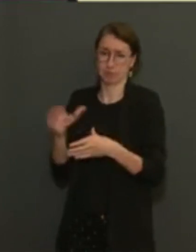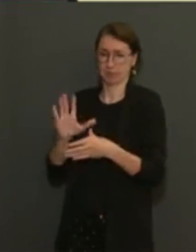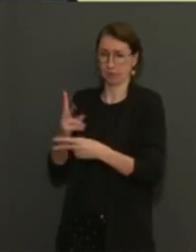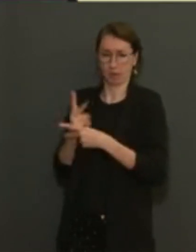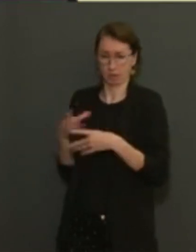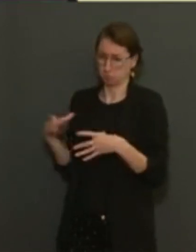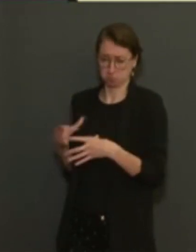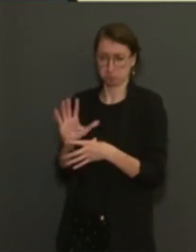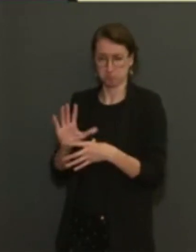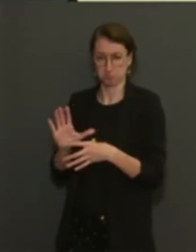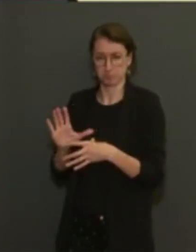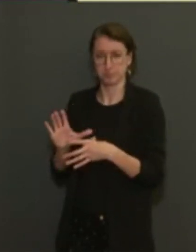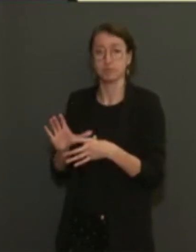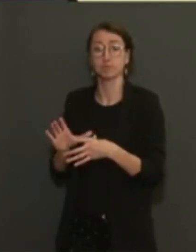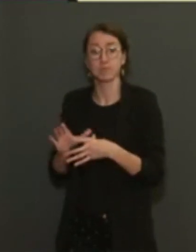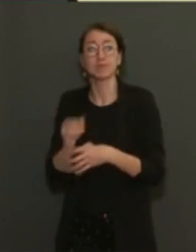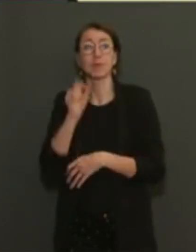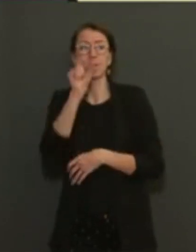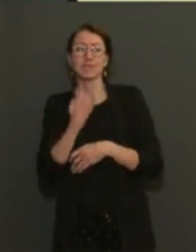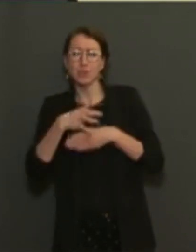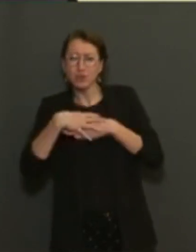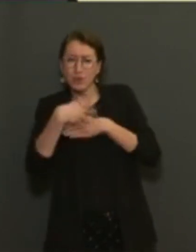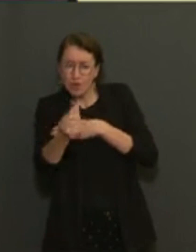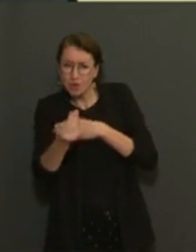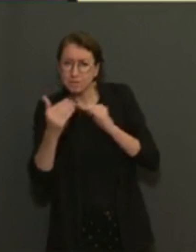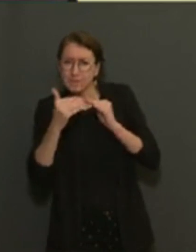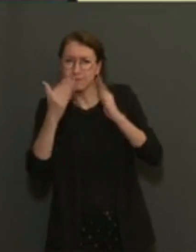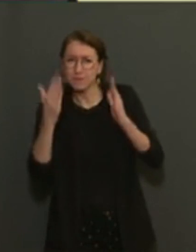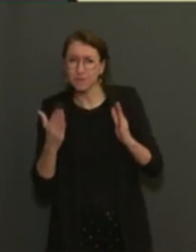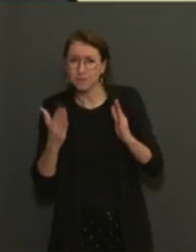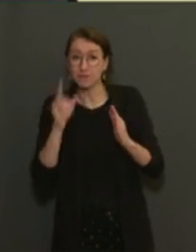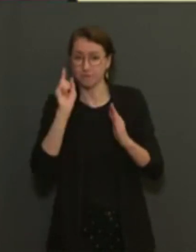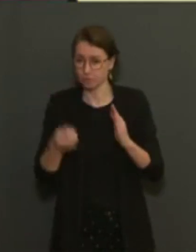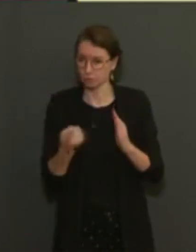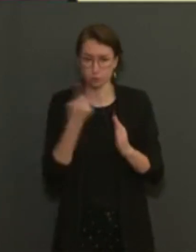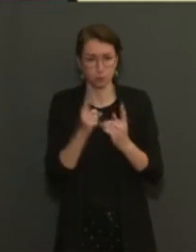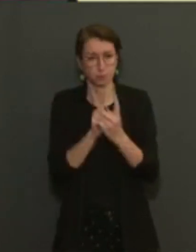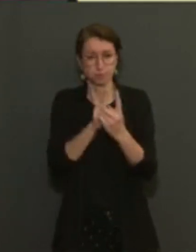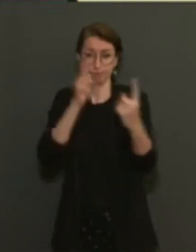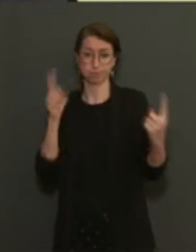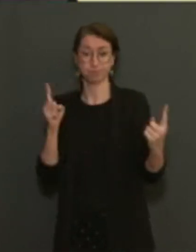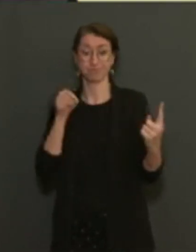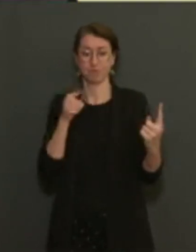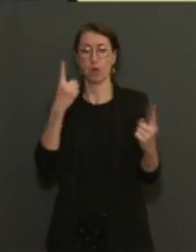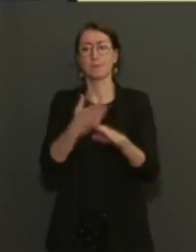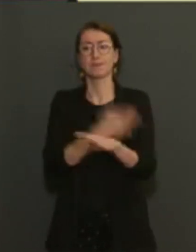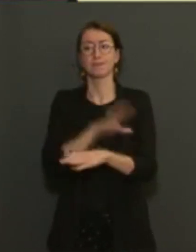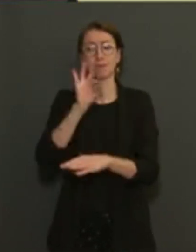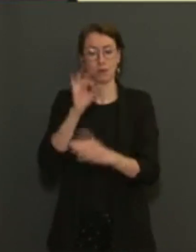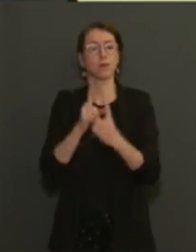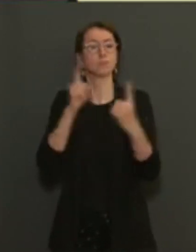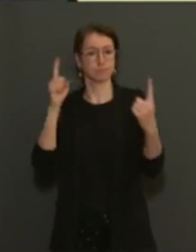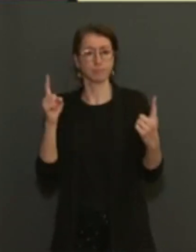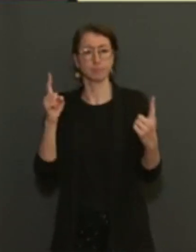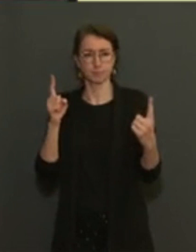devez par principe garder une distance de 1,50 m par rapport aux autres personnes. On sait que ce n'est pas